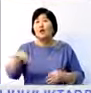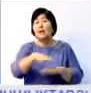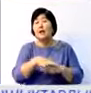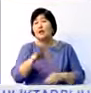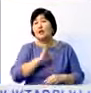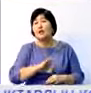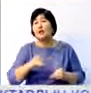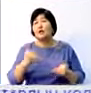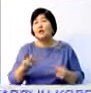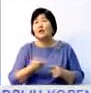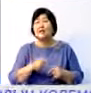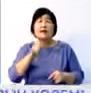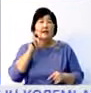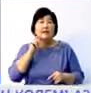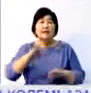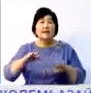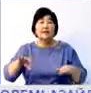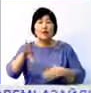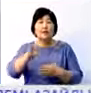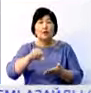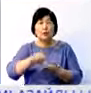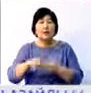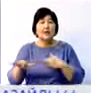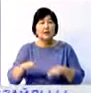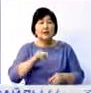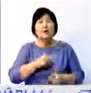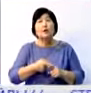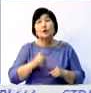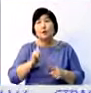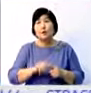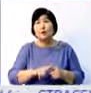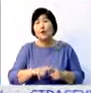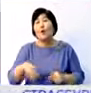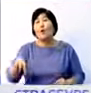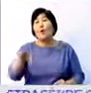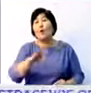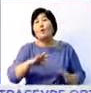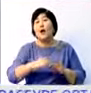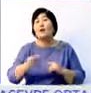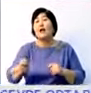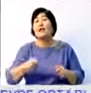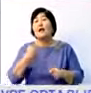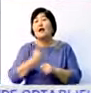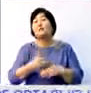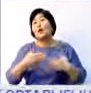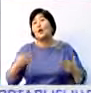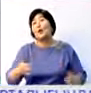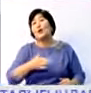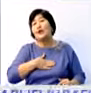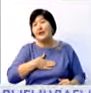игілігі үшін, кейінгі жастарға үлгі болу үшін істеліп жатқан жұмыс. Сол үшін облыстың, ауданның әкімдеріне үлкен